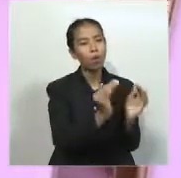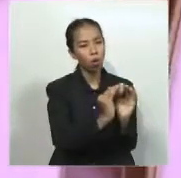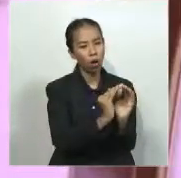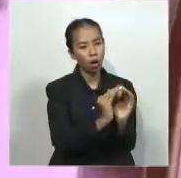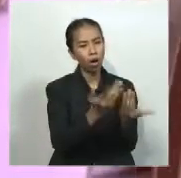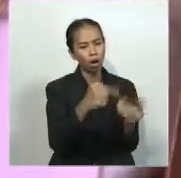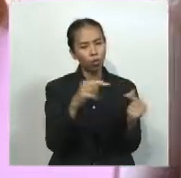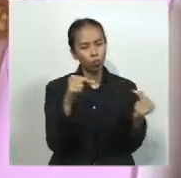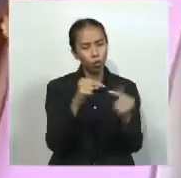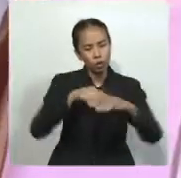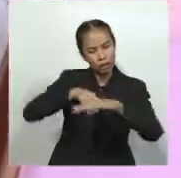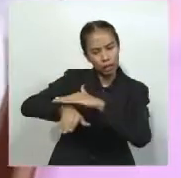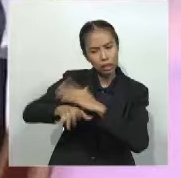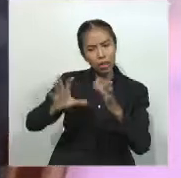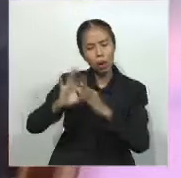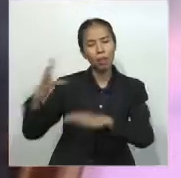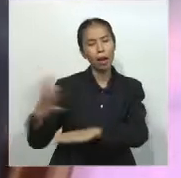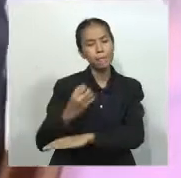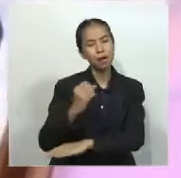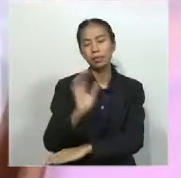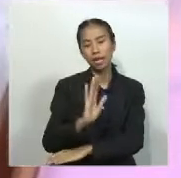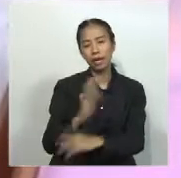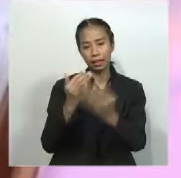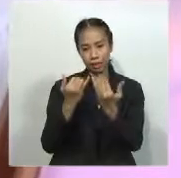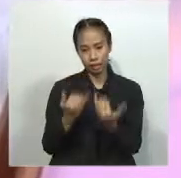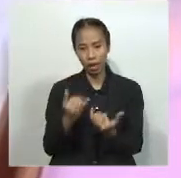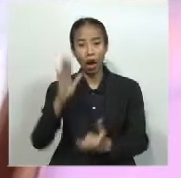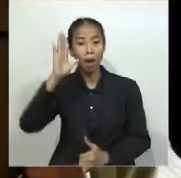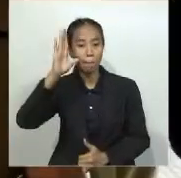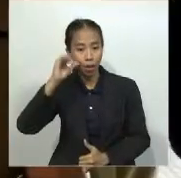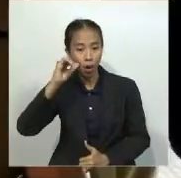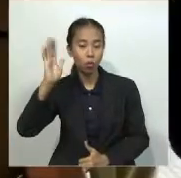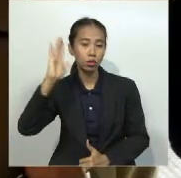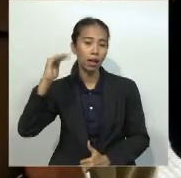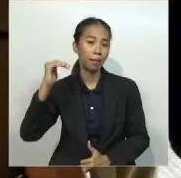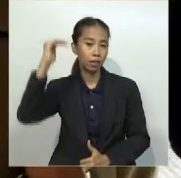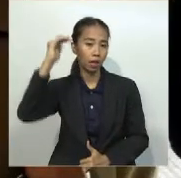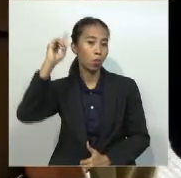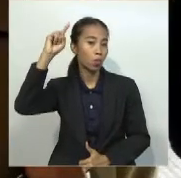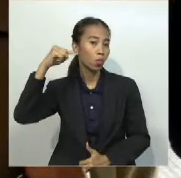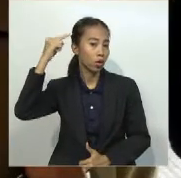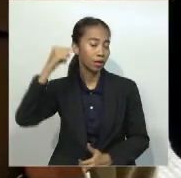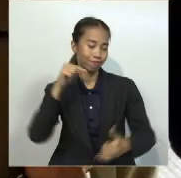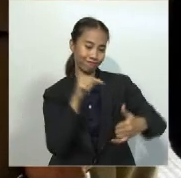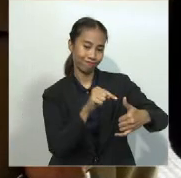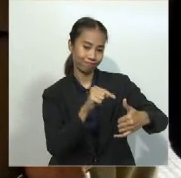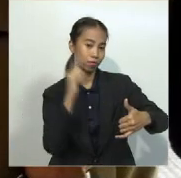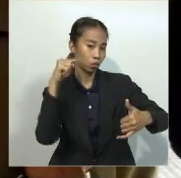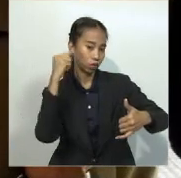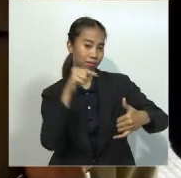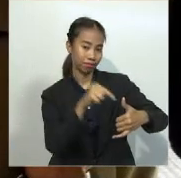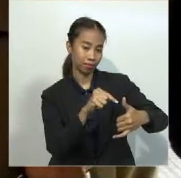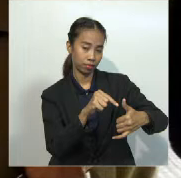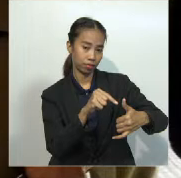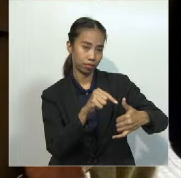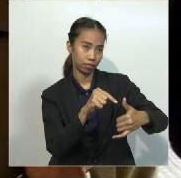ขอลี้ภัยทางการเมืองด้วยในขณะนี้บิดาและพี่ชายของนางสาว